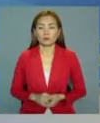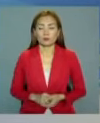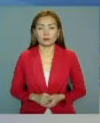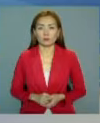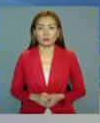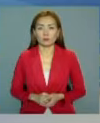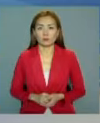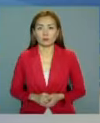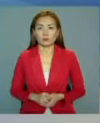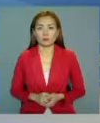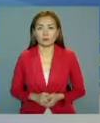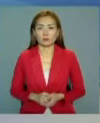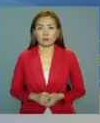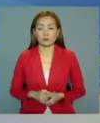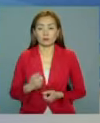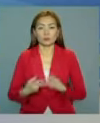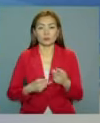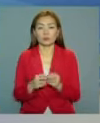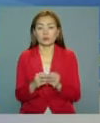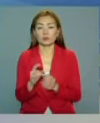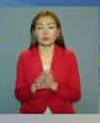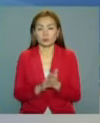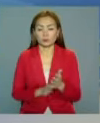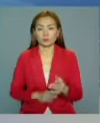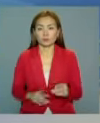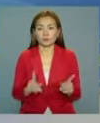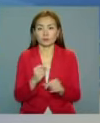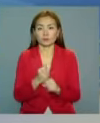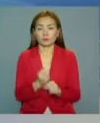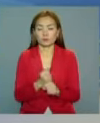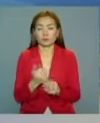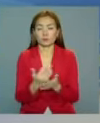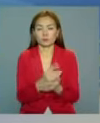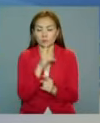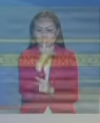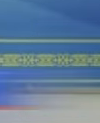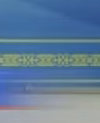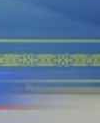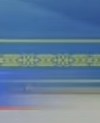білесіздер, белгілі бір партияда болды. Енді ол жерде ешқандай партияда болмайды.